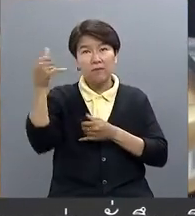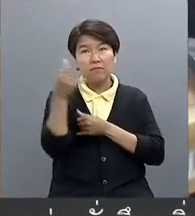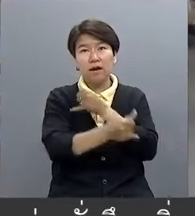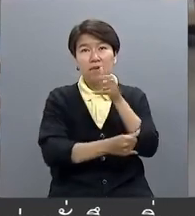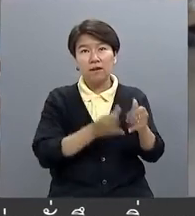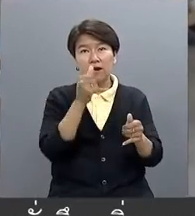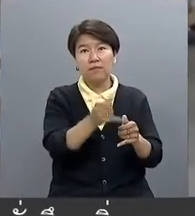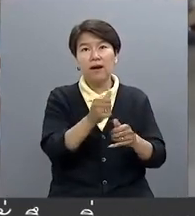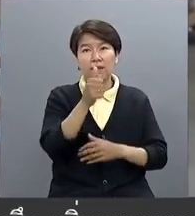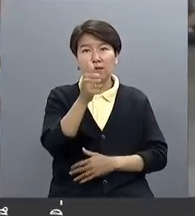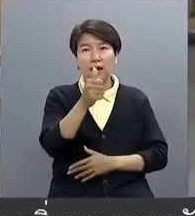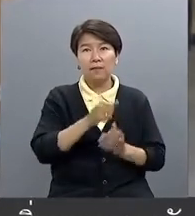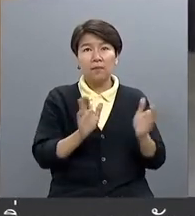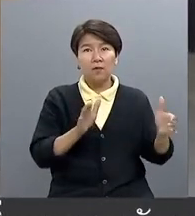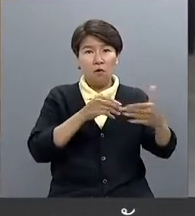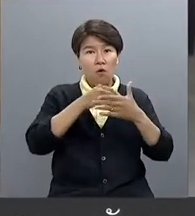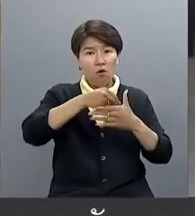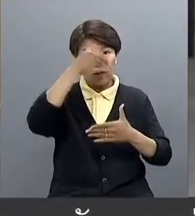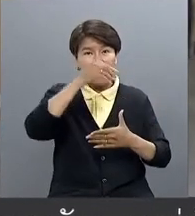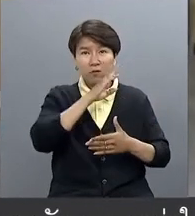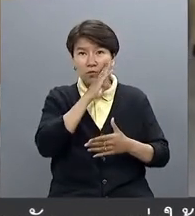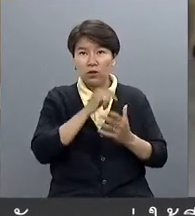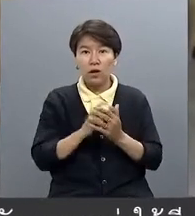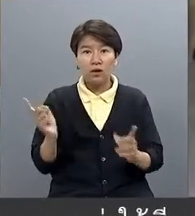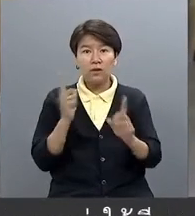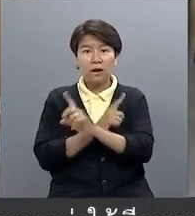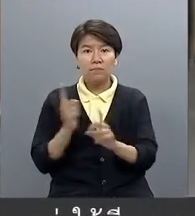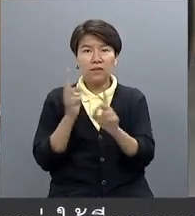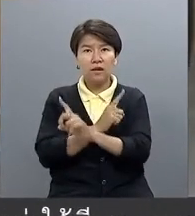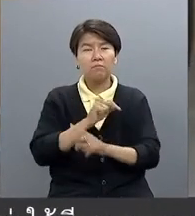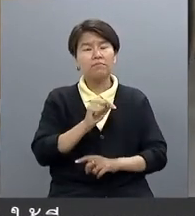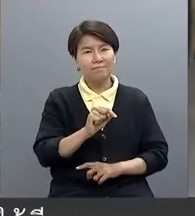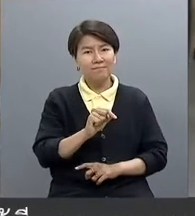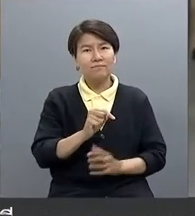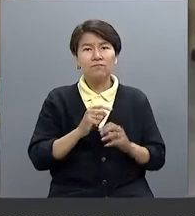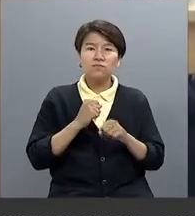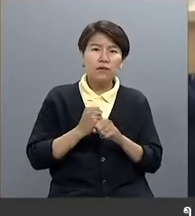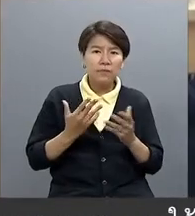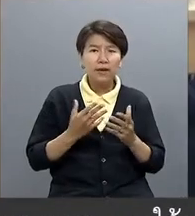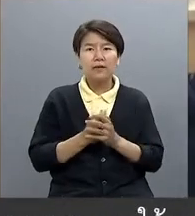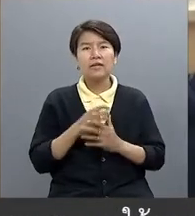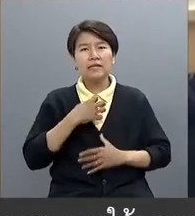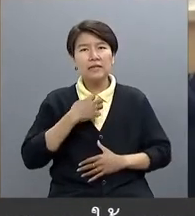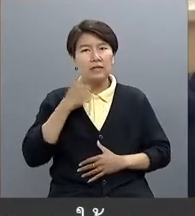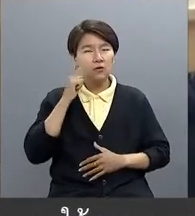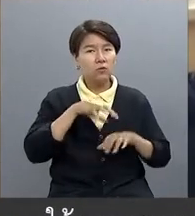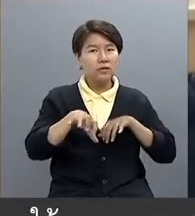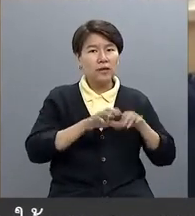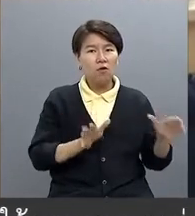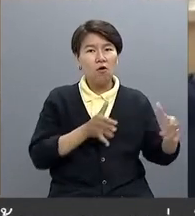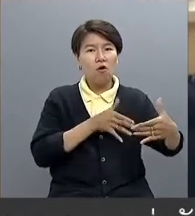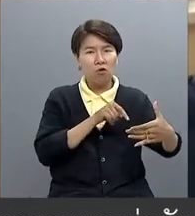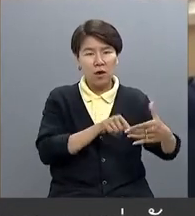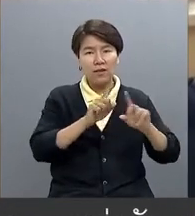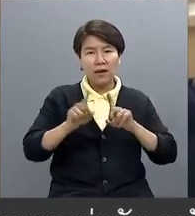ให้ห้องเรียนนั้นไม่เพียงพอจึงต้องรอความชัดเจนเกี่ยวกับมาตรการที่จะกำหนดไว้ส่วนผู้ปกครองก็